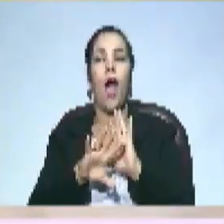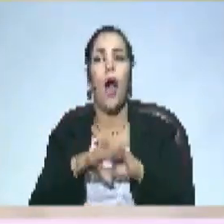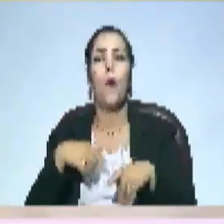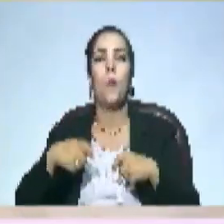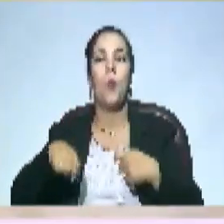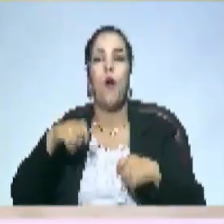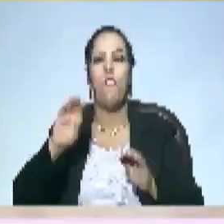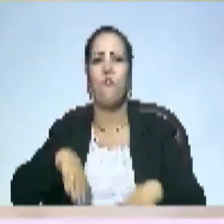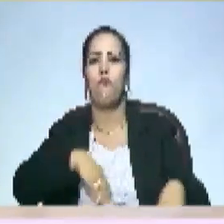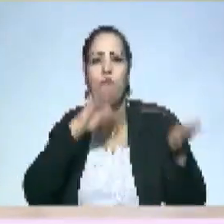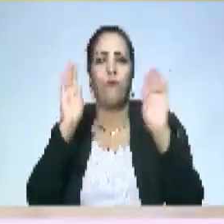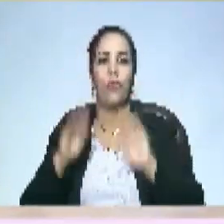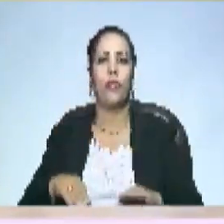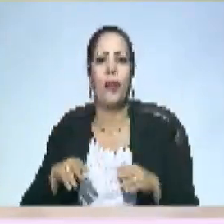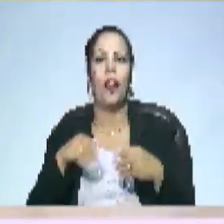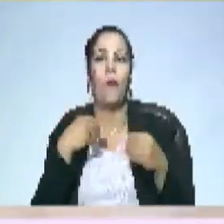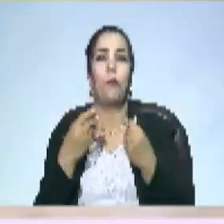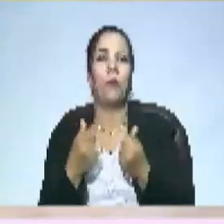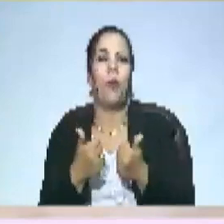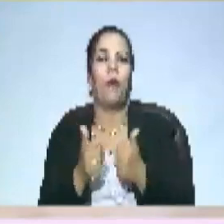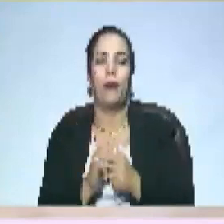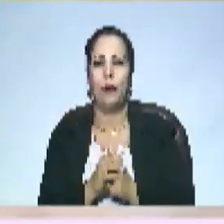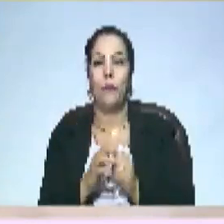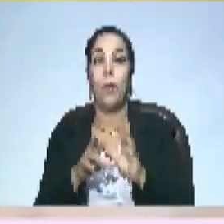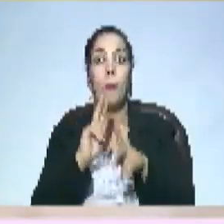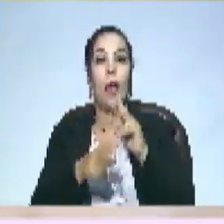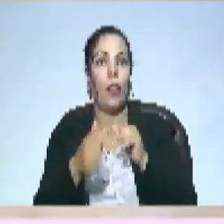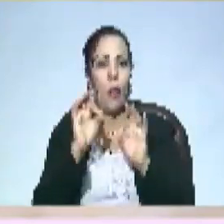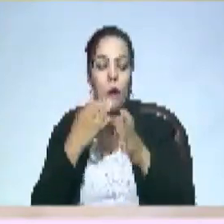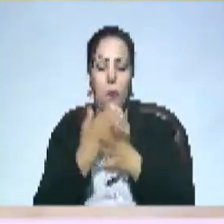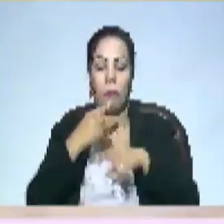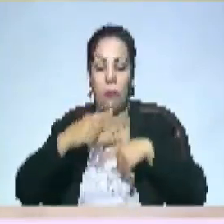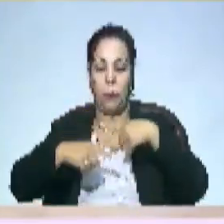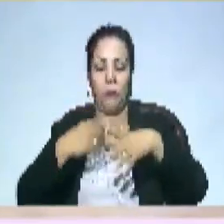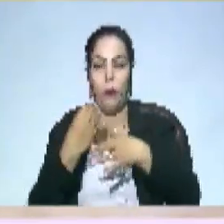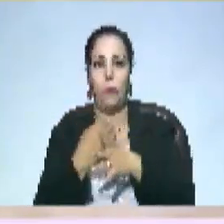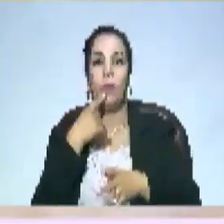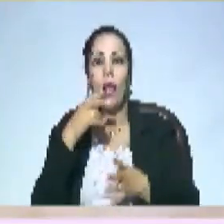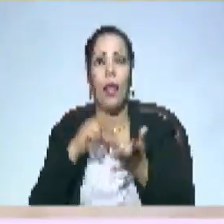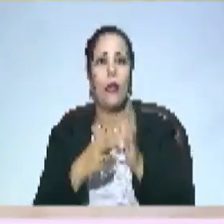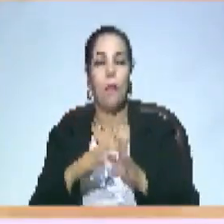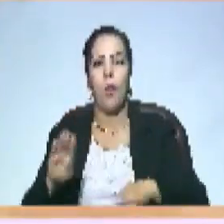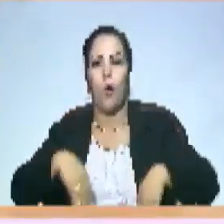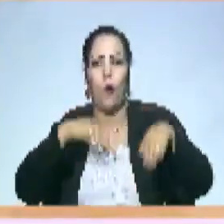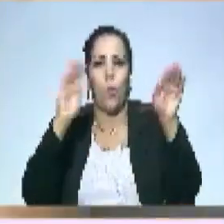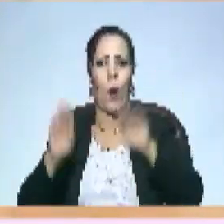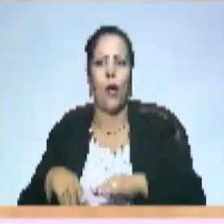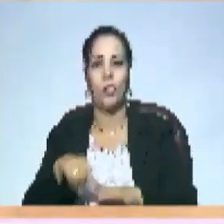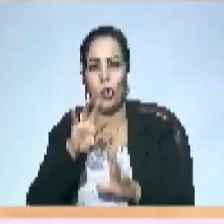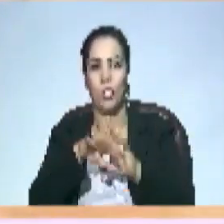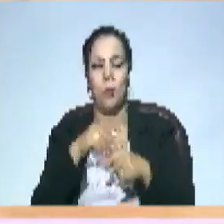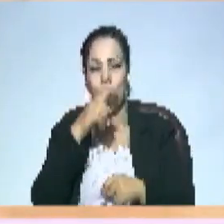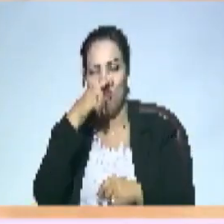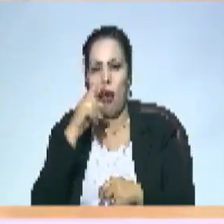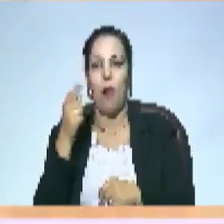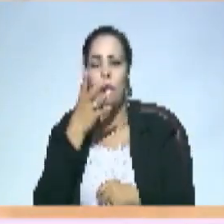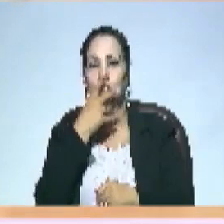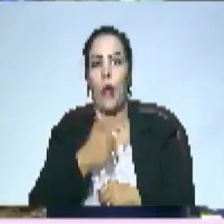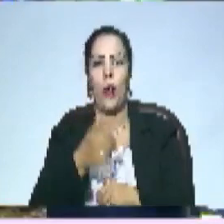الطري، وده من الحاجات الكويسة برضو. وهنعمل برضو الرقاق ده، وهنعمله بشكل كويس